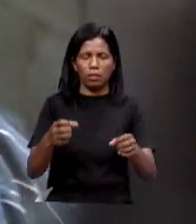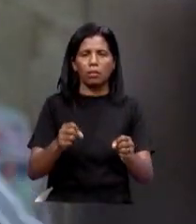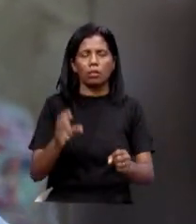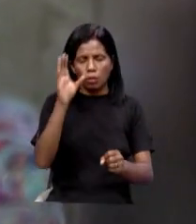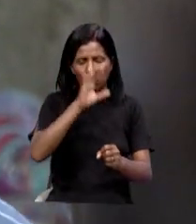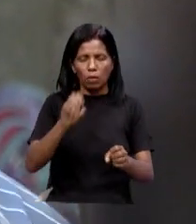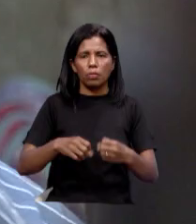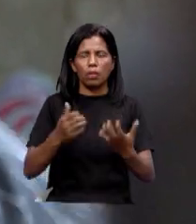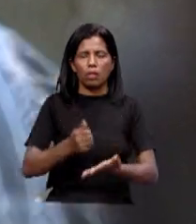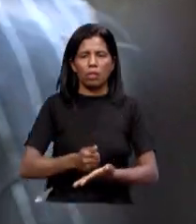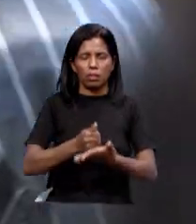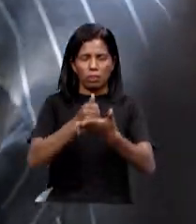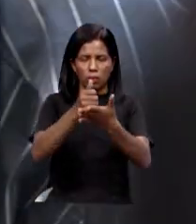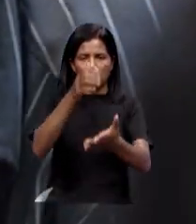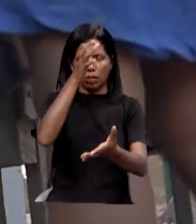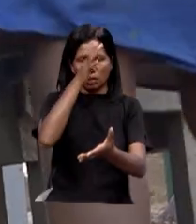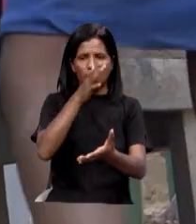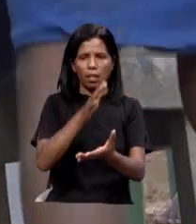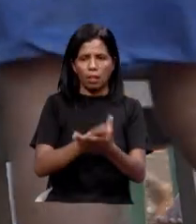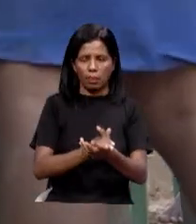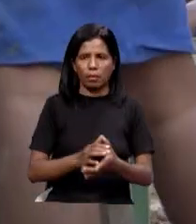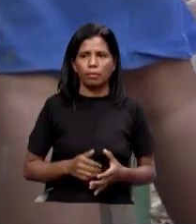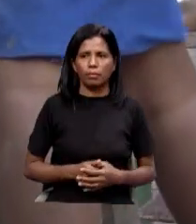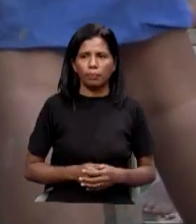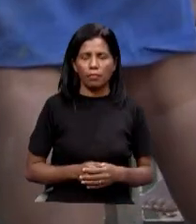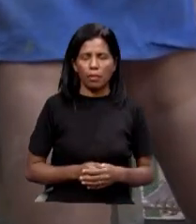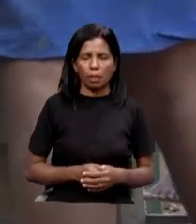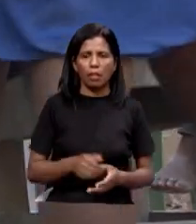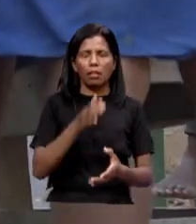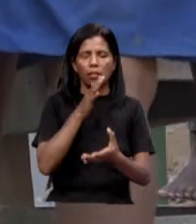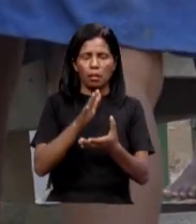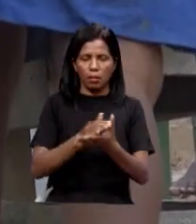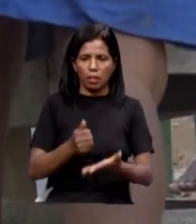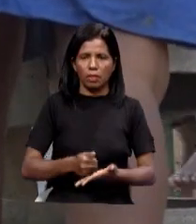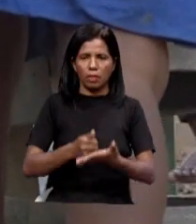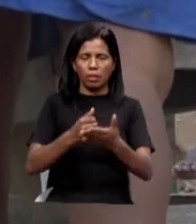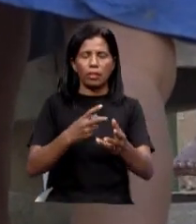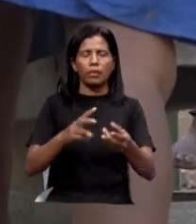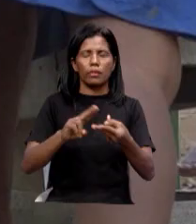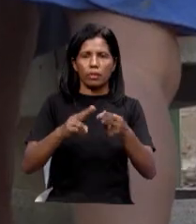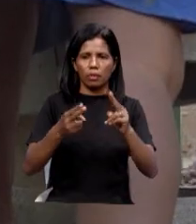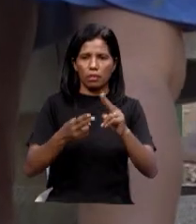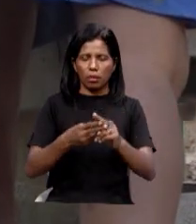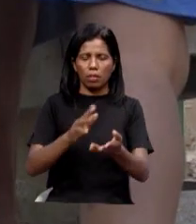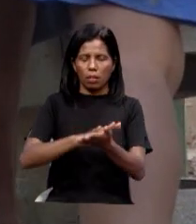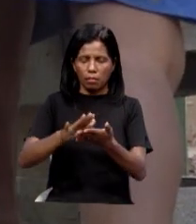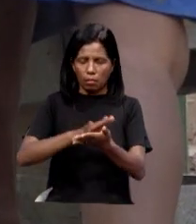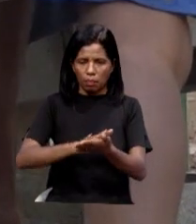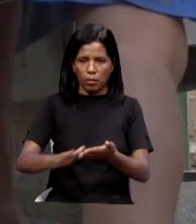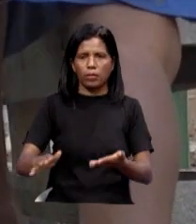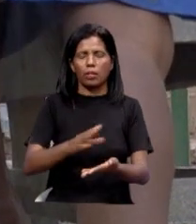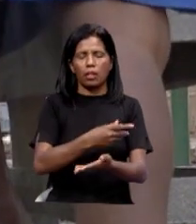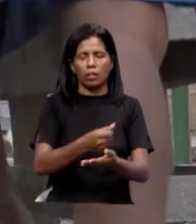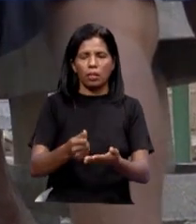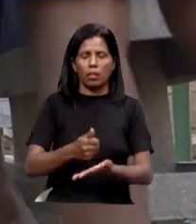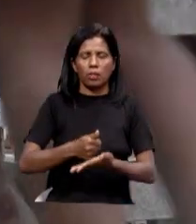balong turumos ne kabeng Alberto. Ni esposa ajuda mos vizinho Sira, hamos rai hodi ajuda